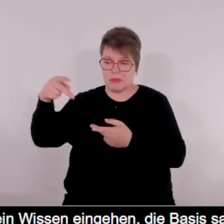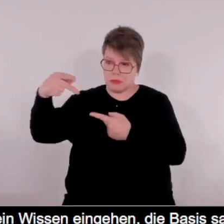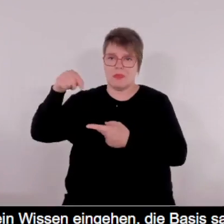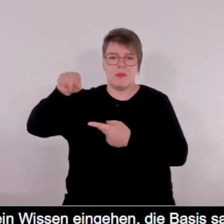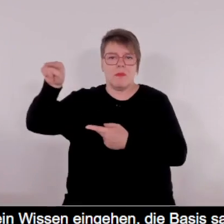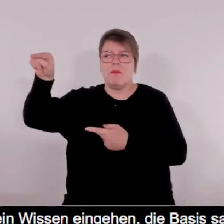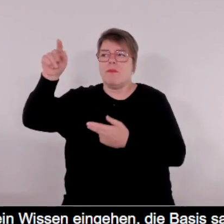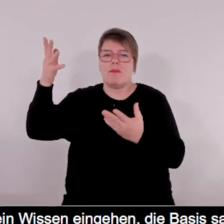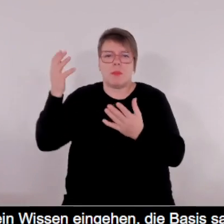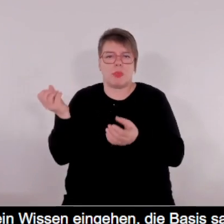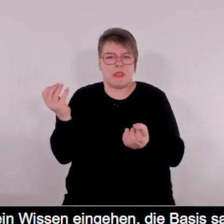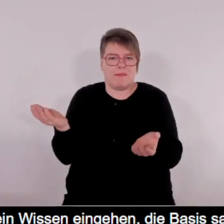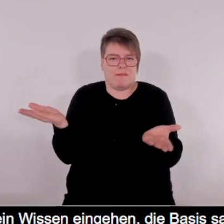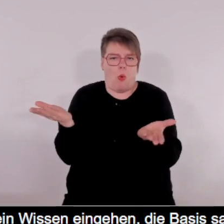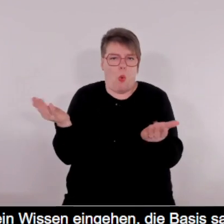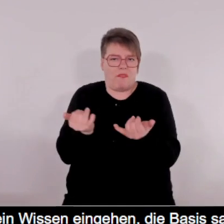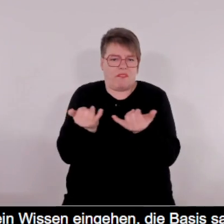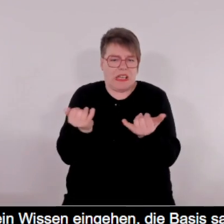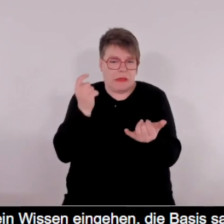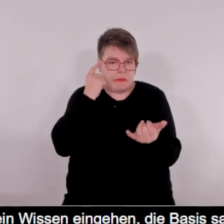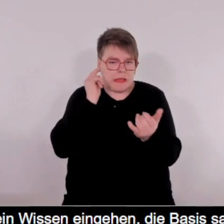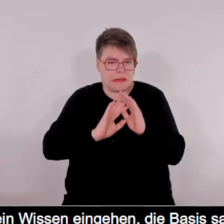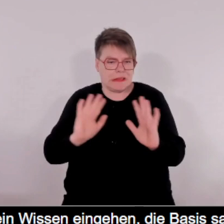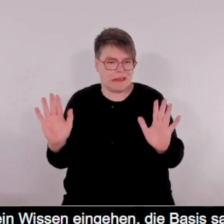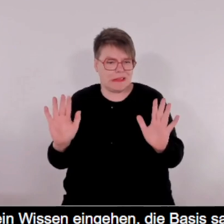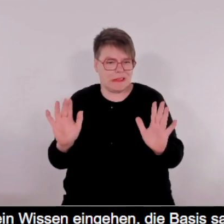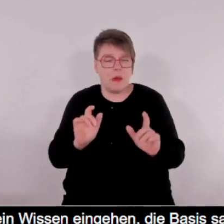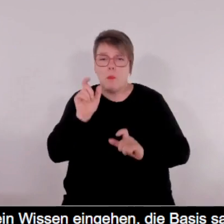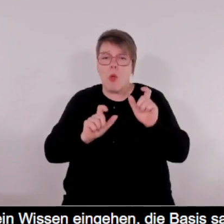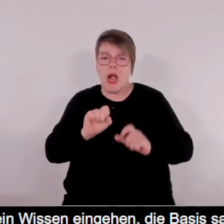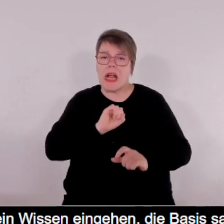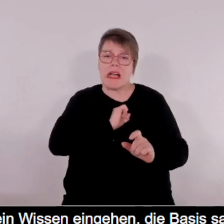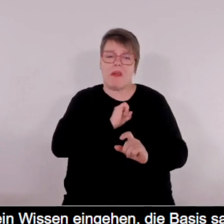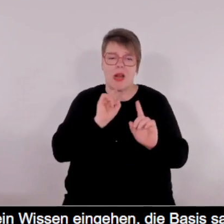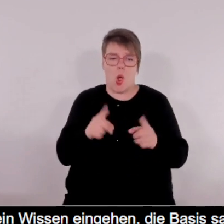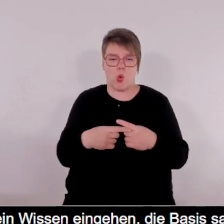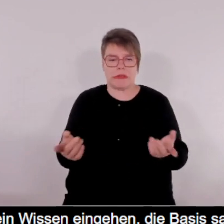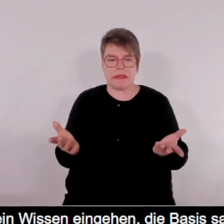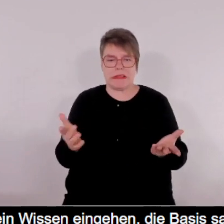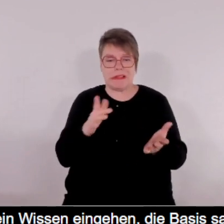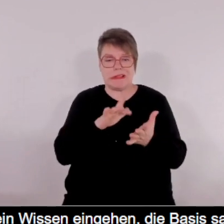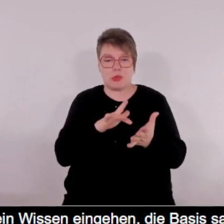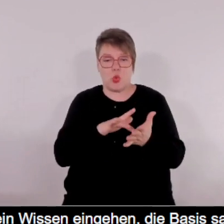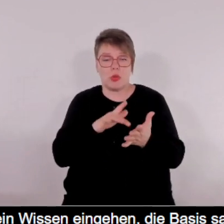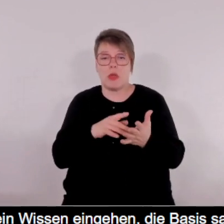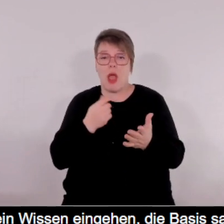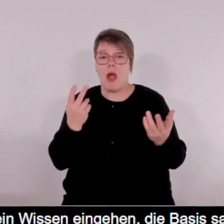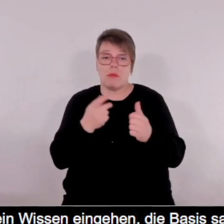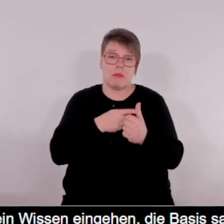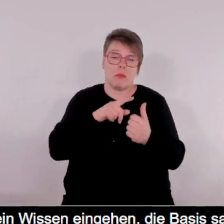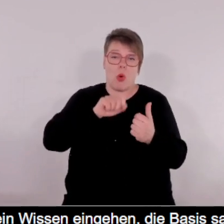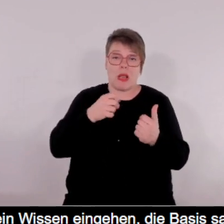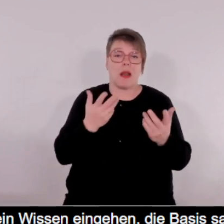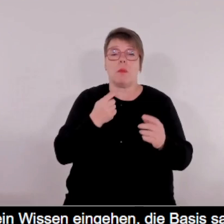getroffen werden von der Thematik der roten Gebiete und so weiter, bis hin zum Wolfsthema, wo der Bund nicht liefert, die